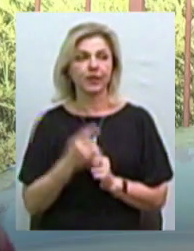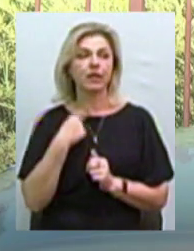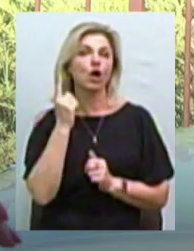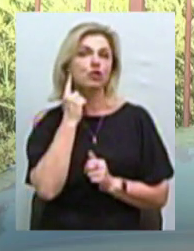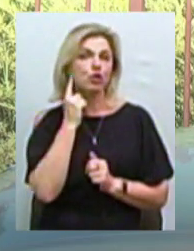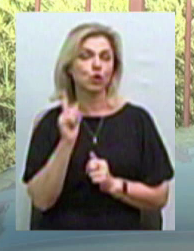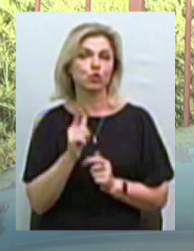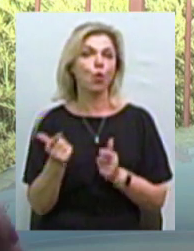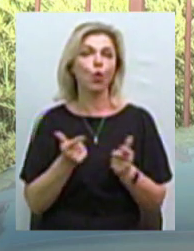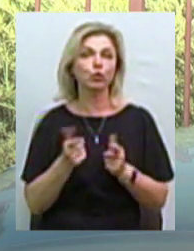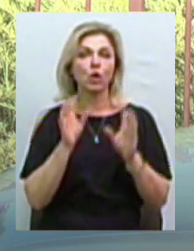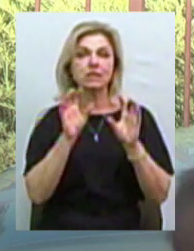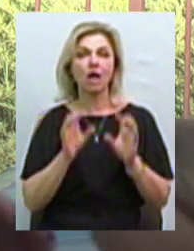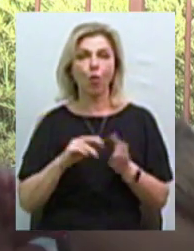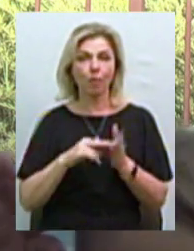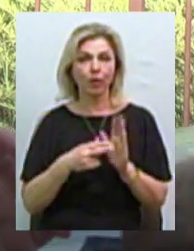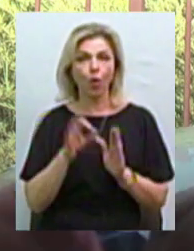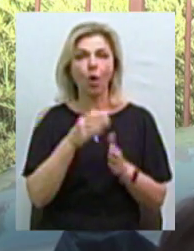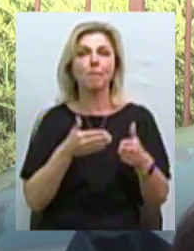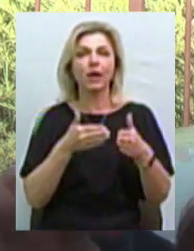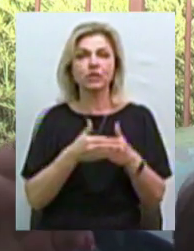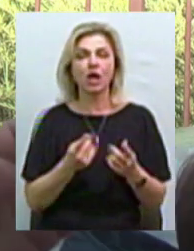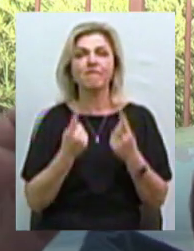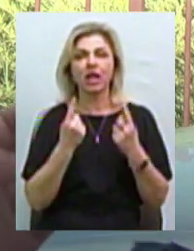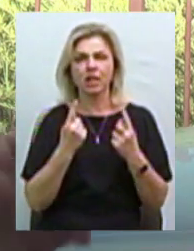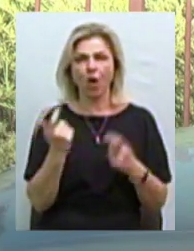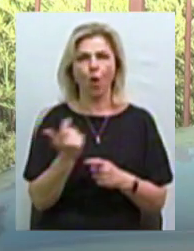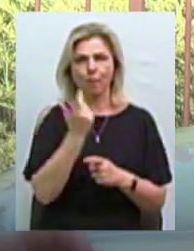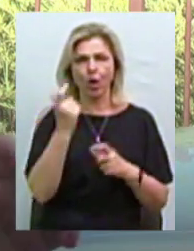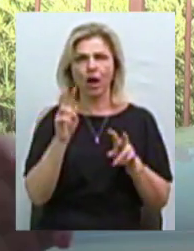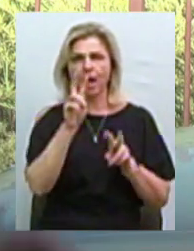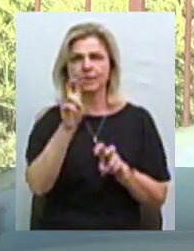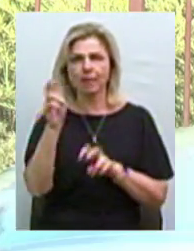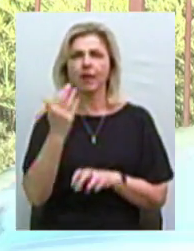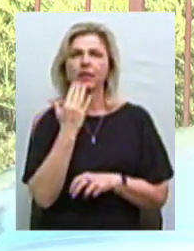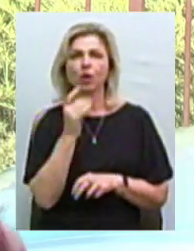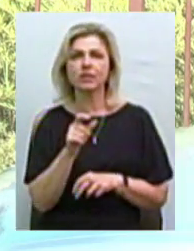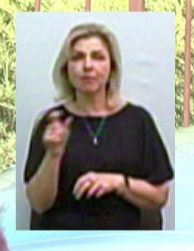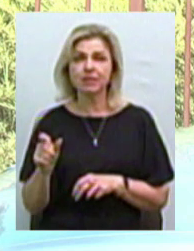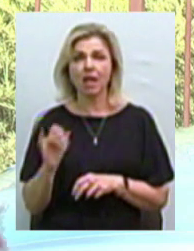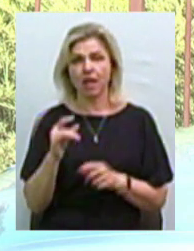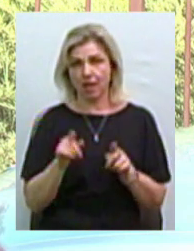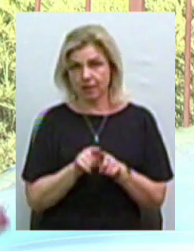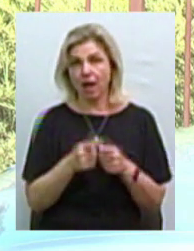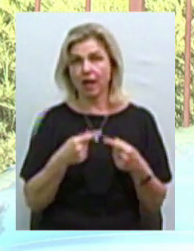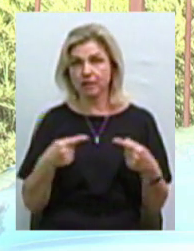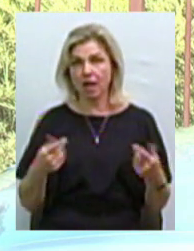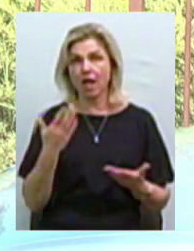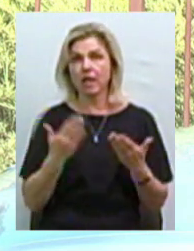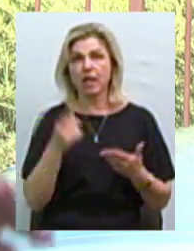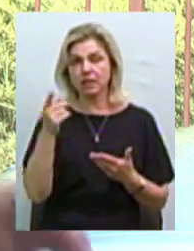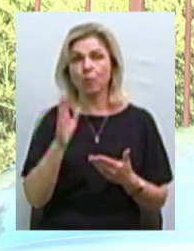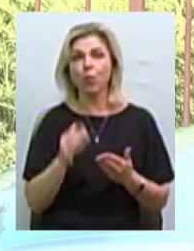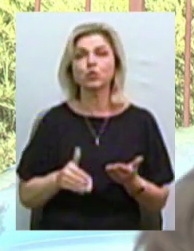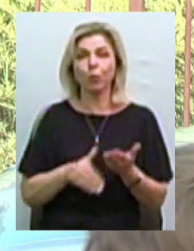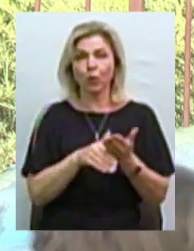готуються законопроекти про обмеження великими корпораціями, іноземцями і таке інше, якщо вони будуть супутніми